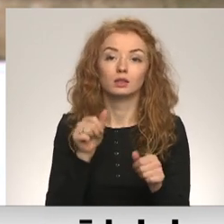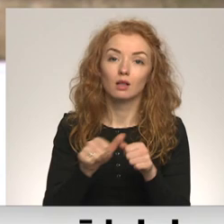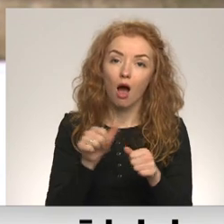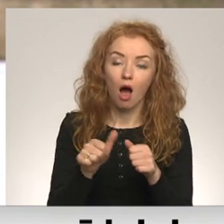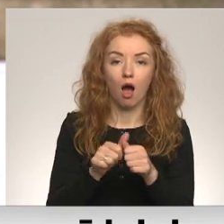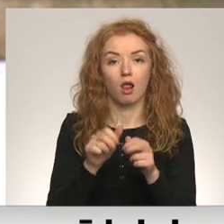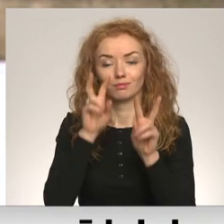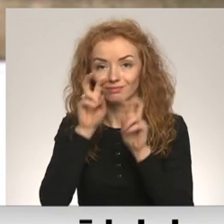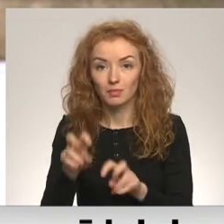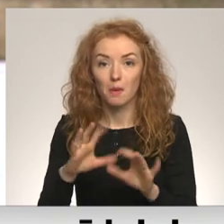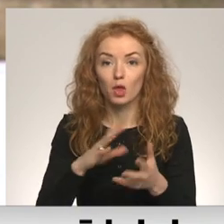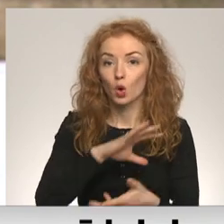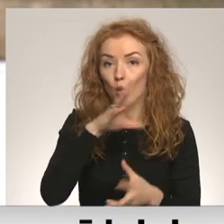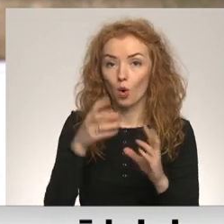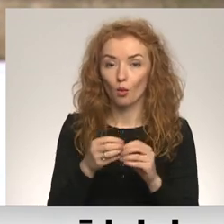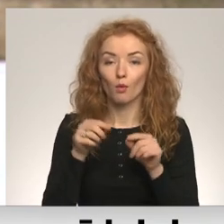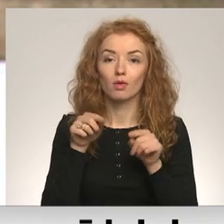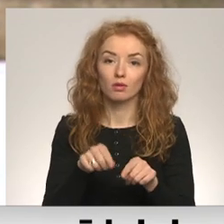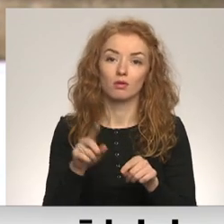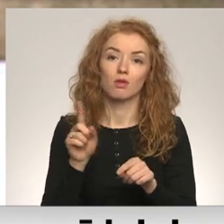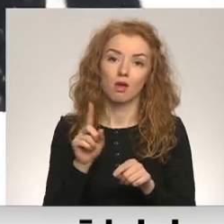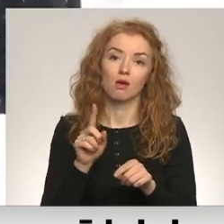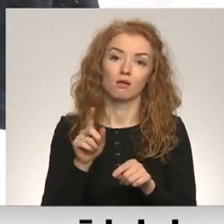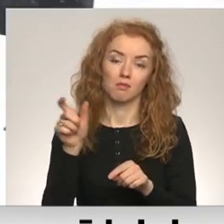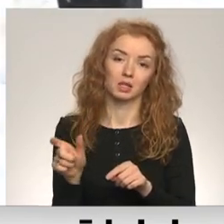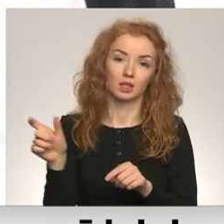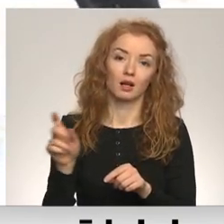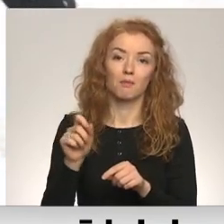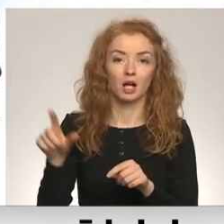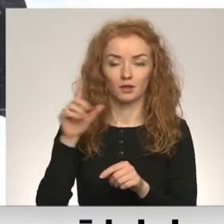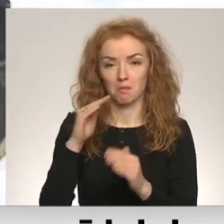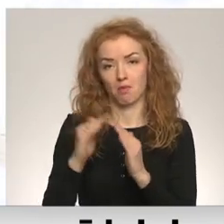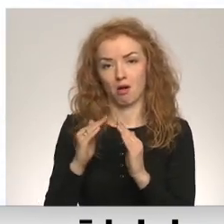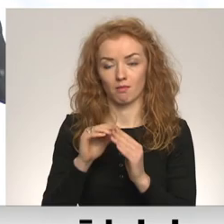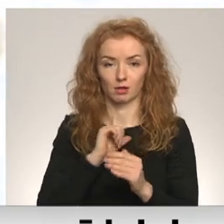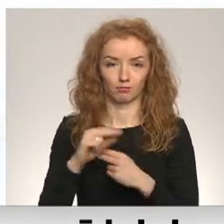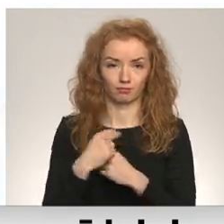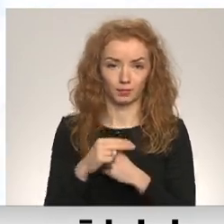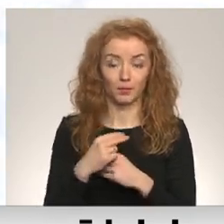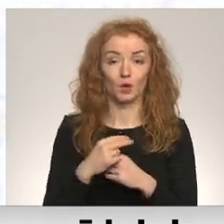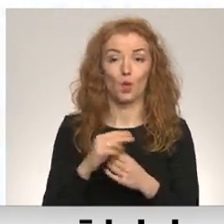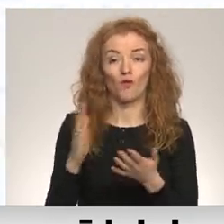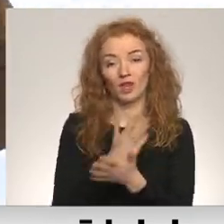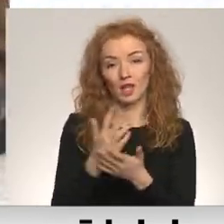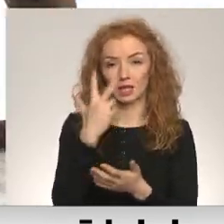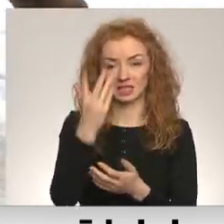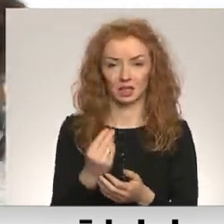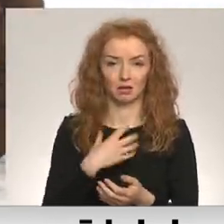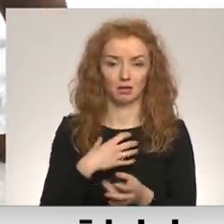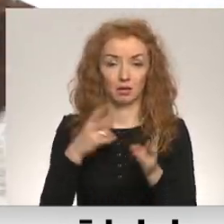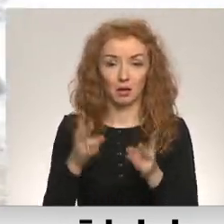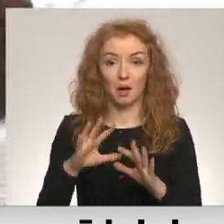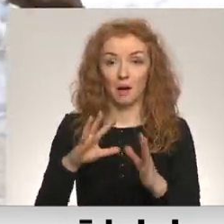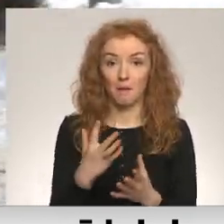un izmeklējumus, bet kopumā šie ir ambulatori pacienti. Parasti vīrusa saslimšana ilgst vidēji 3 dienas, bet nedēļu